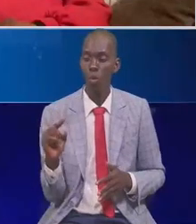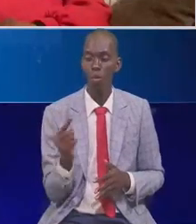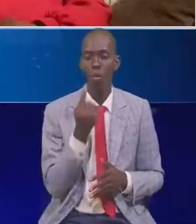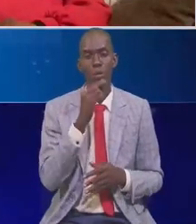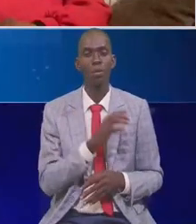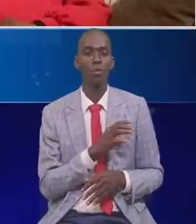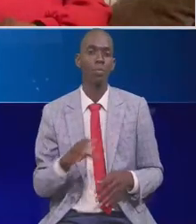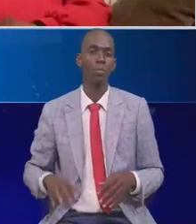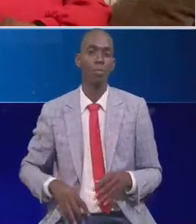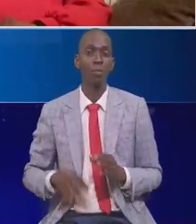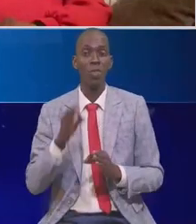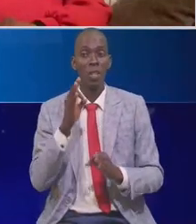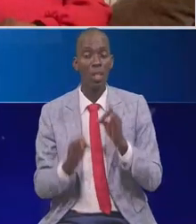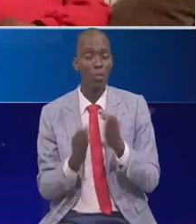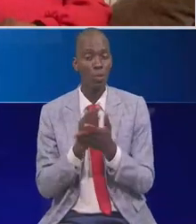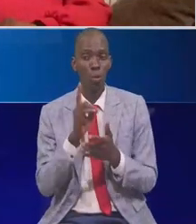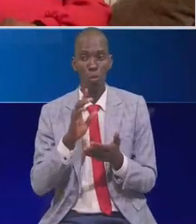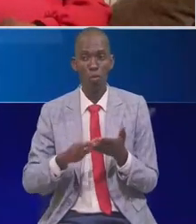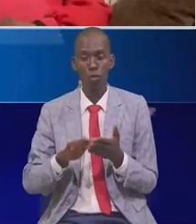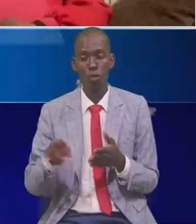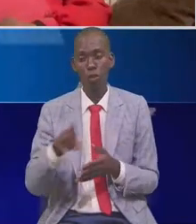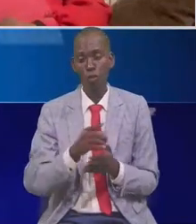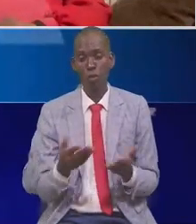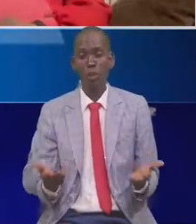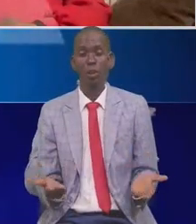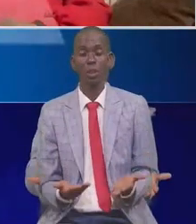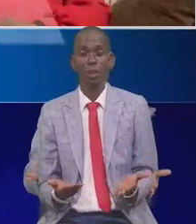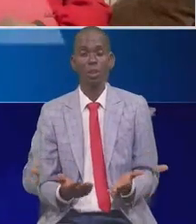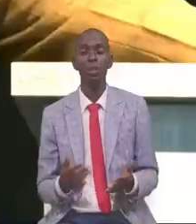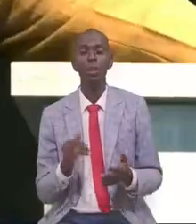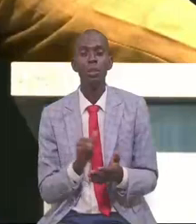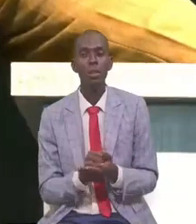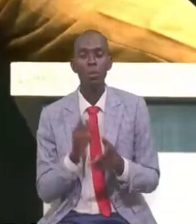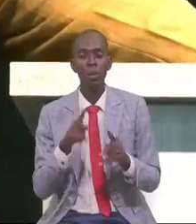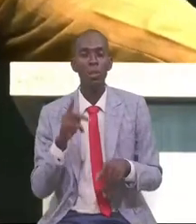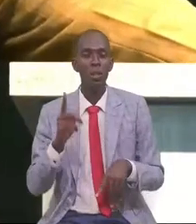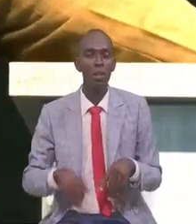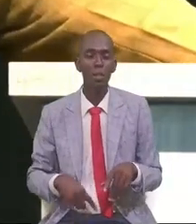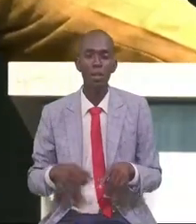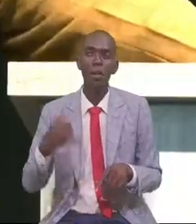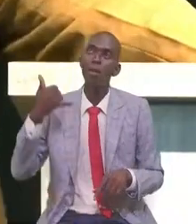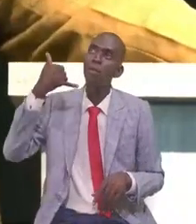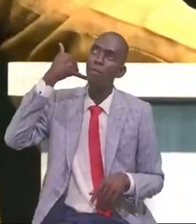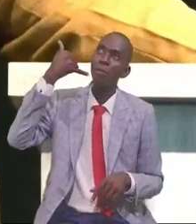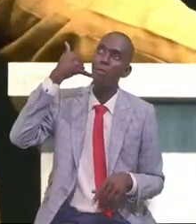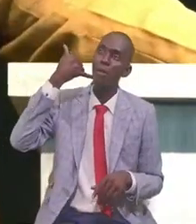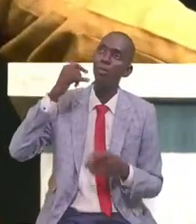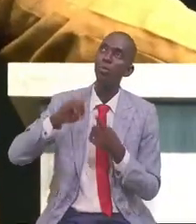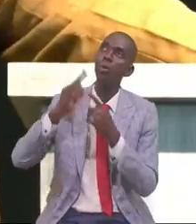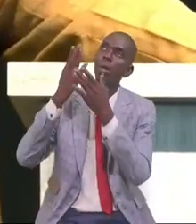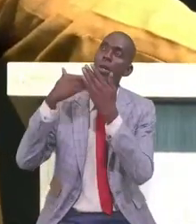quelqu'un te pardonne ici, il ne peut pas téléphoner le ciel et dire, «